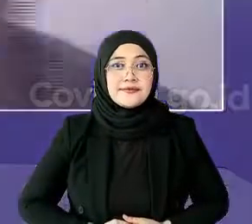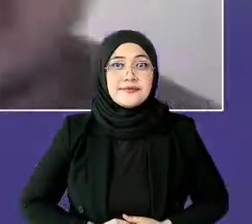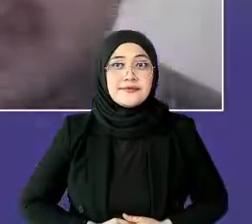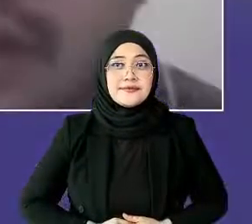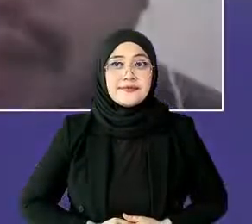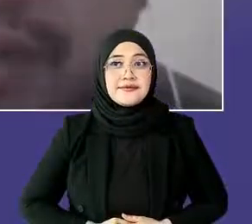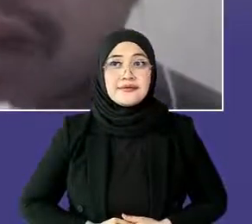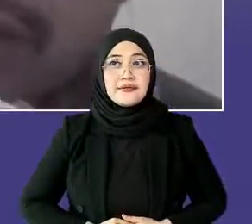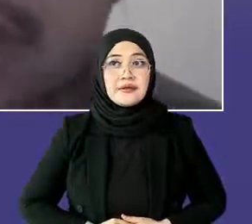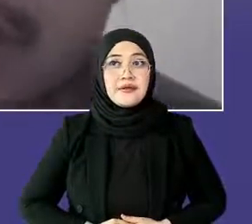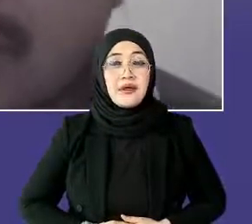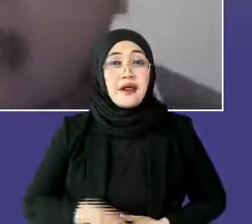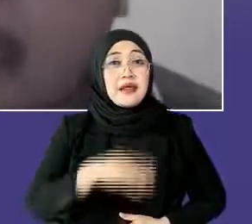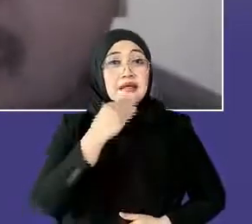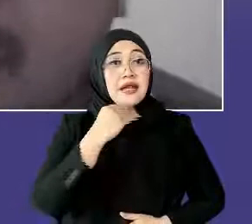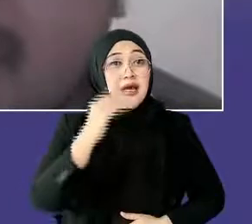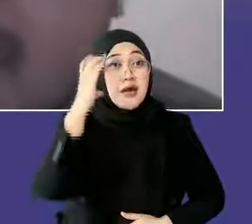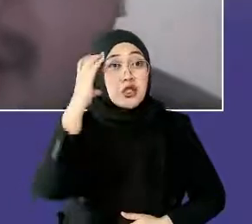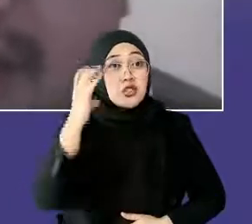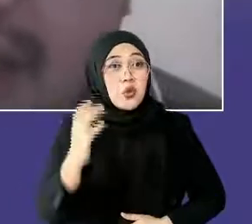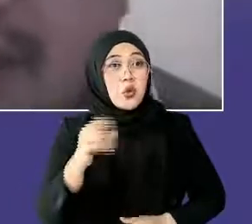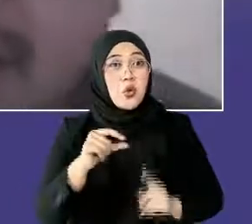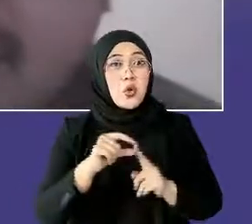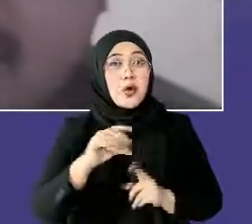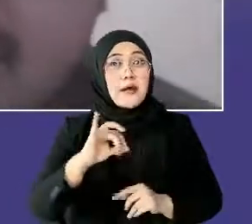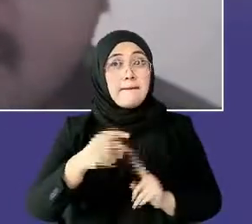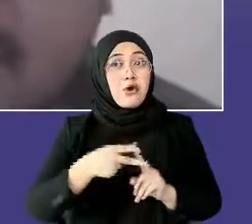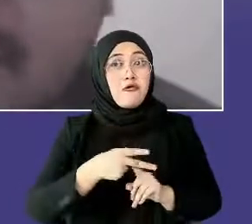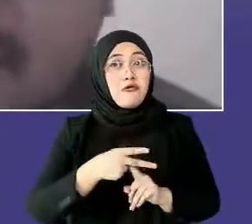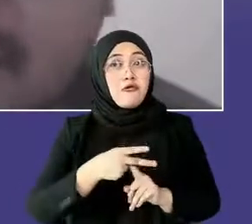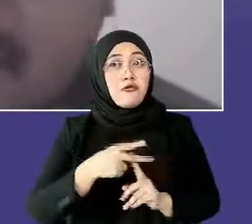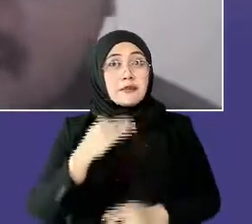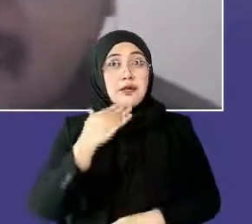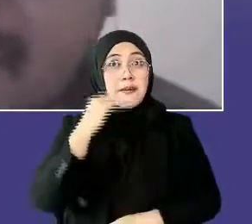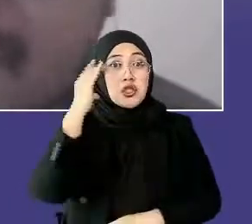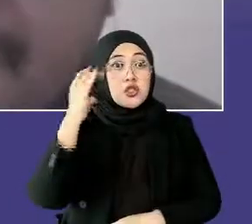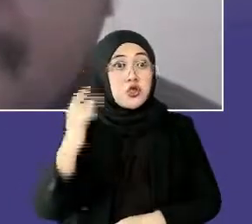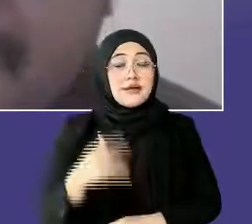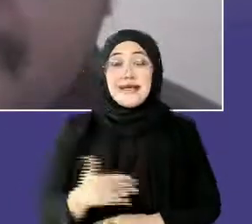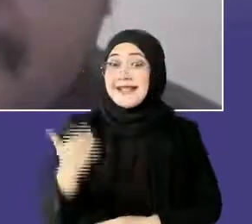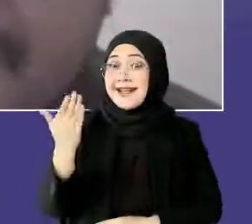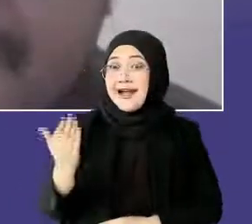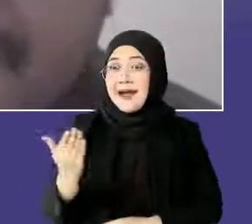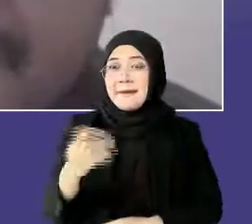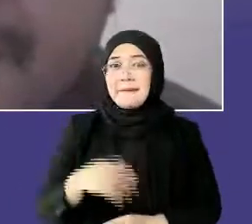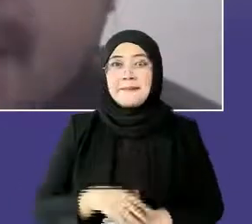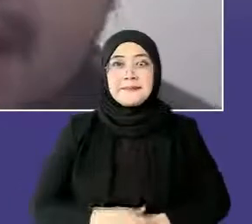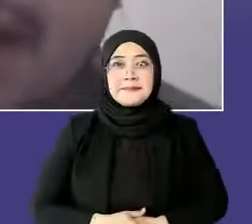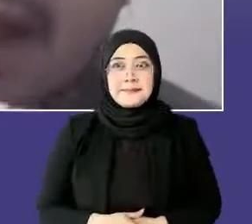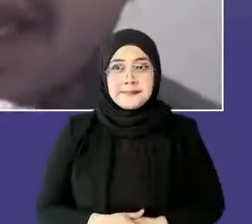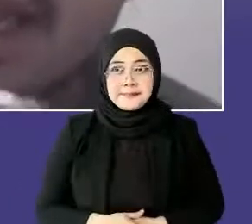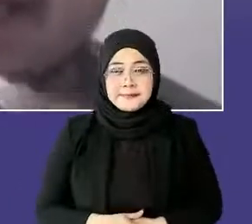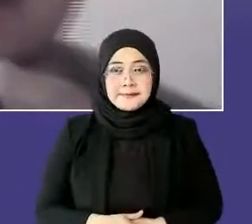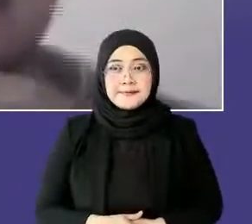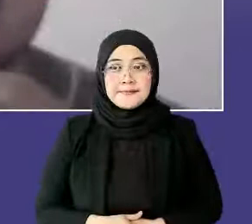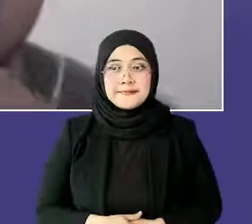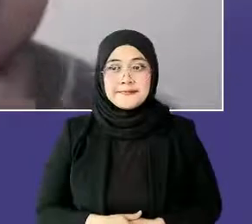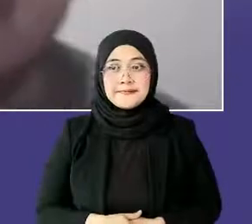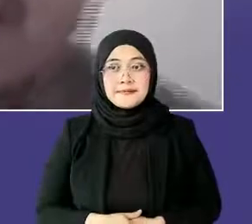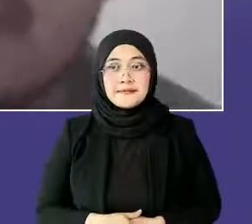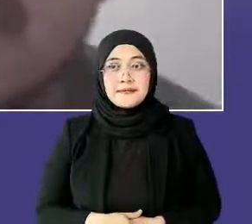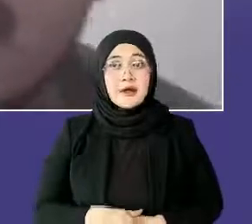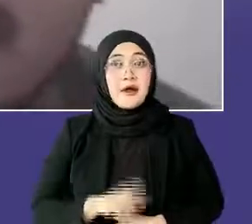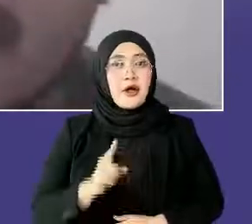Hai selamat sore profilku Apakah saya terdengar jelas Ya silakan mas Hai kayak